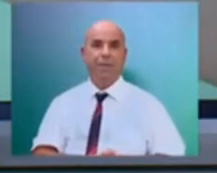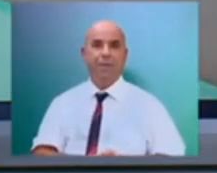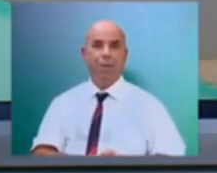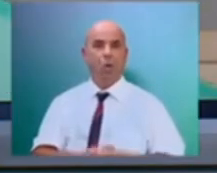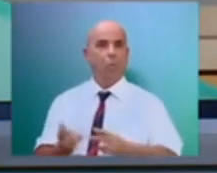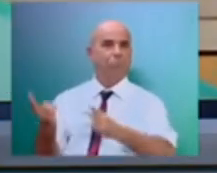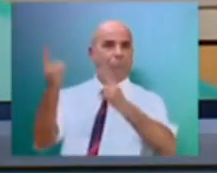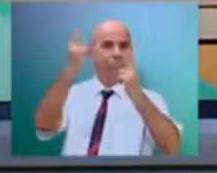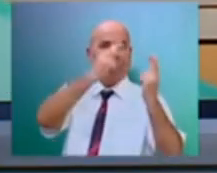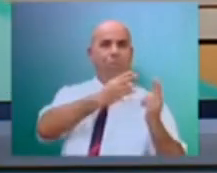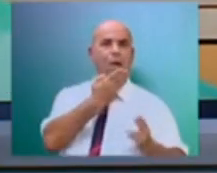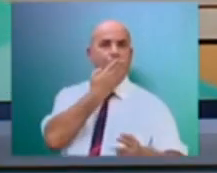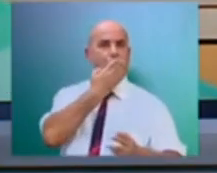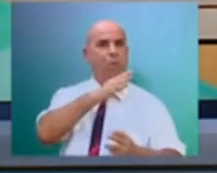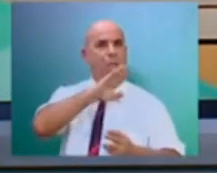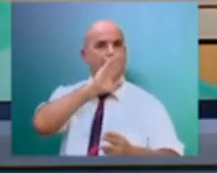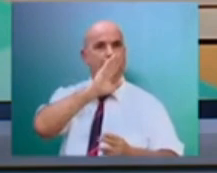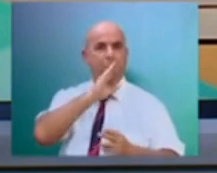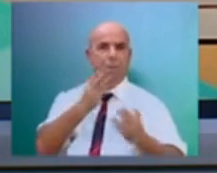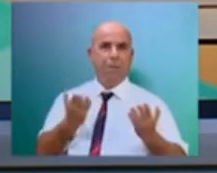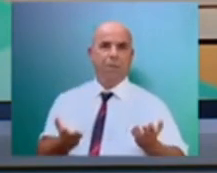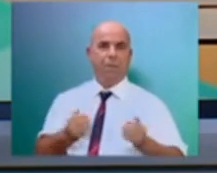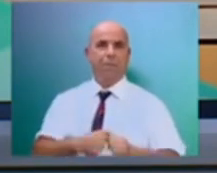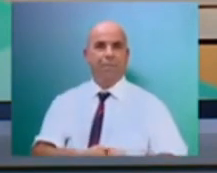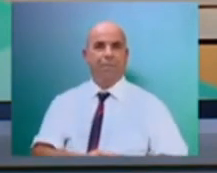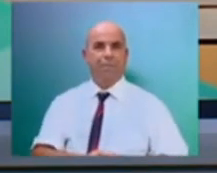وصلنا الحمد لله، وصلنا ما رغم هذا